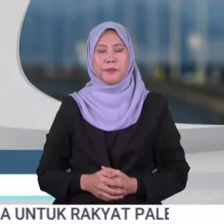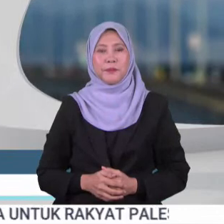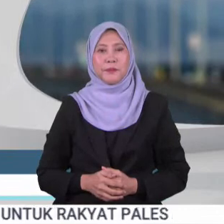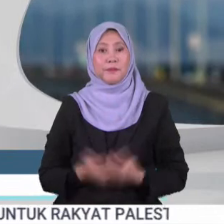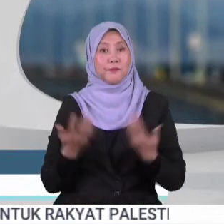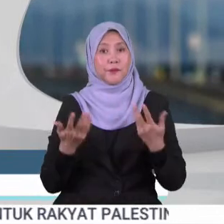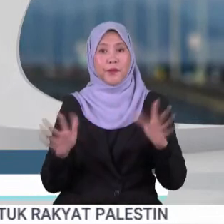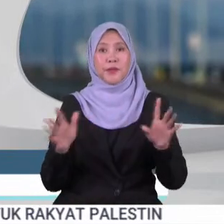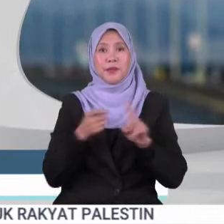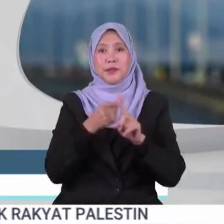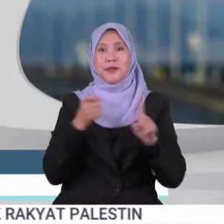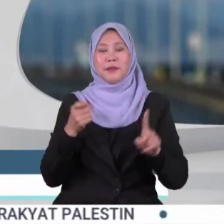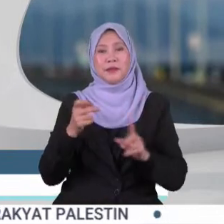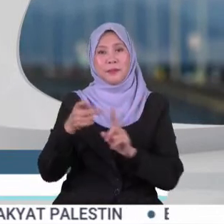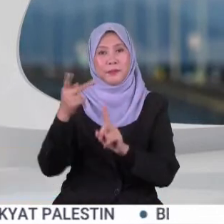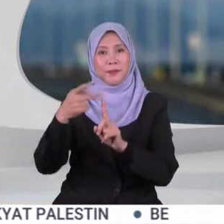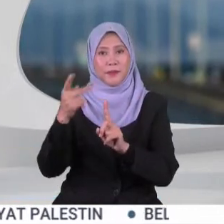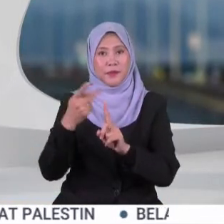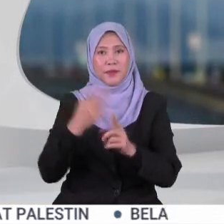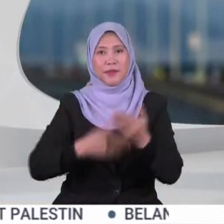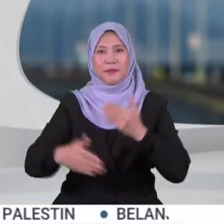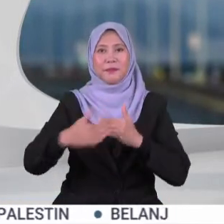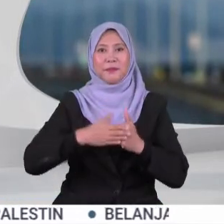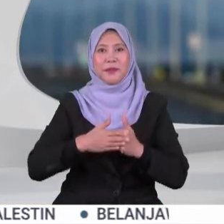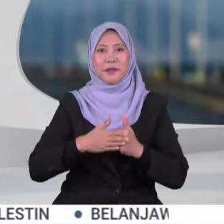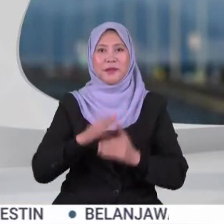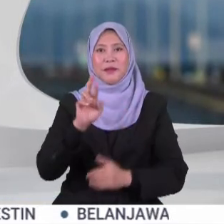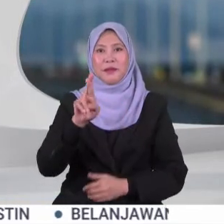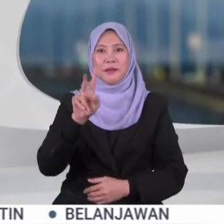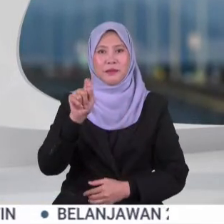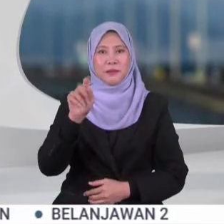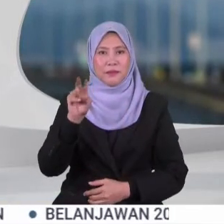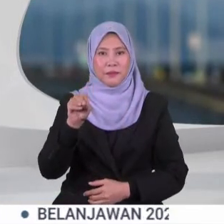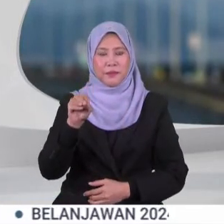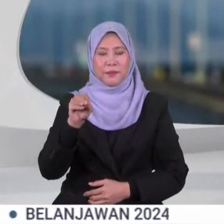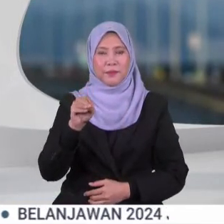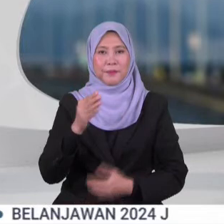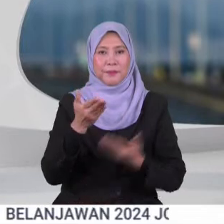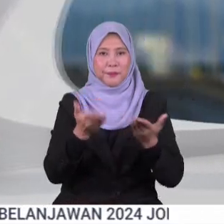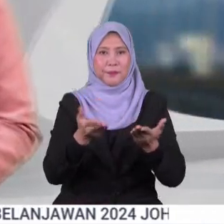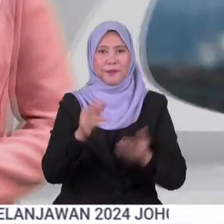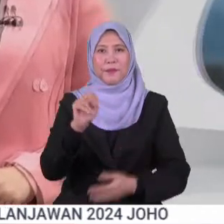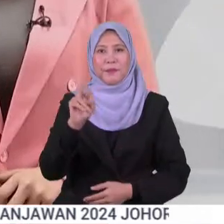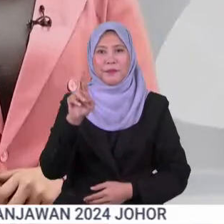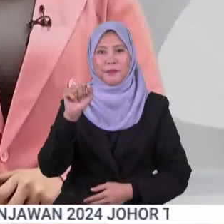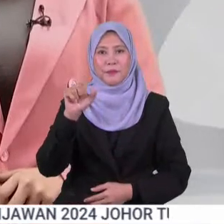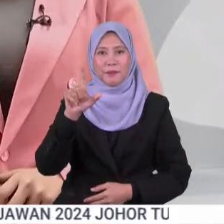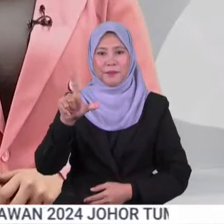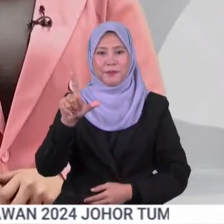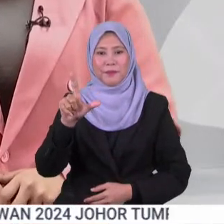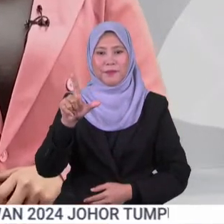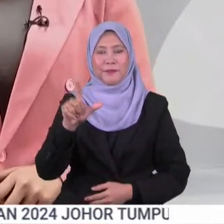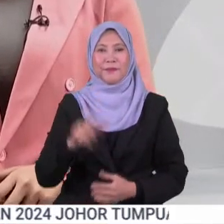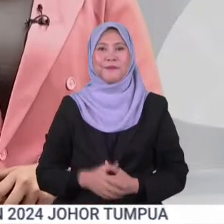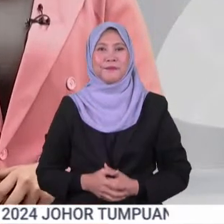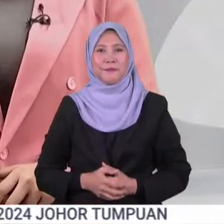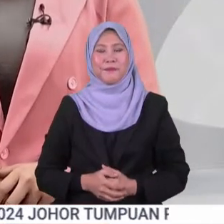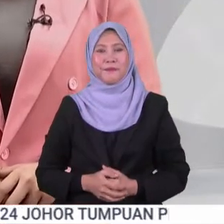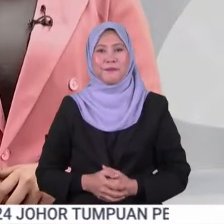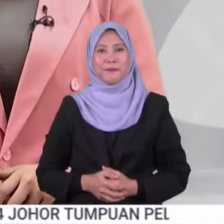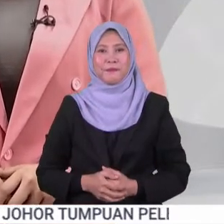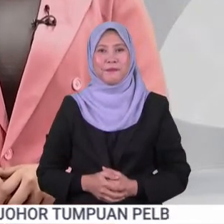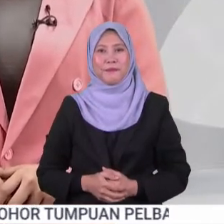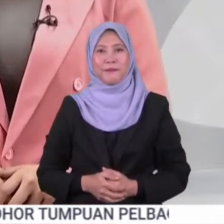Setakat ini sahaja perkembangan dari Pulau Pinang. Kembali semula ke Angkasa Puri Kota Media bersama Nurul untuk laporan lain berita